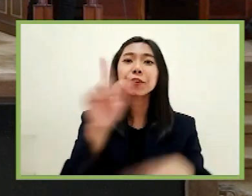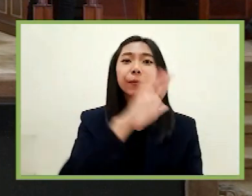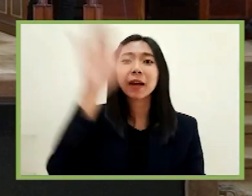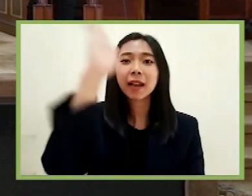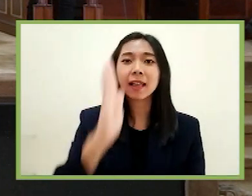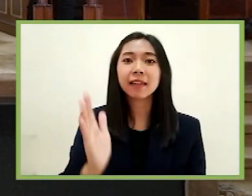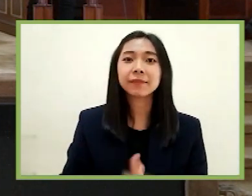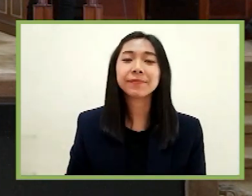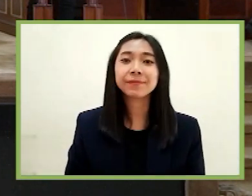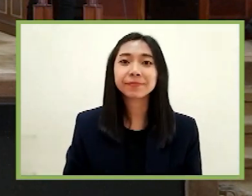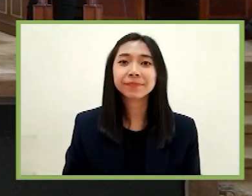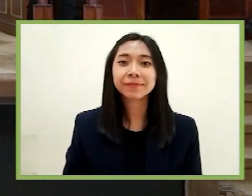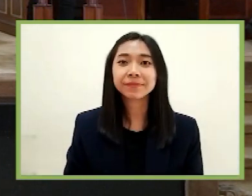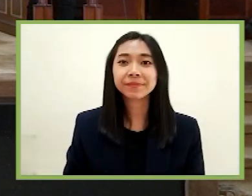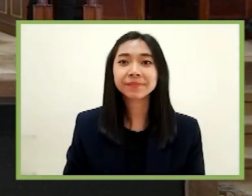Allah